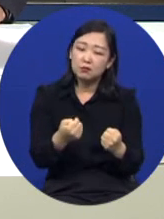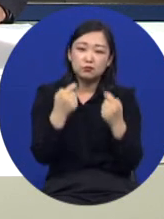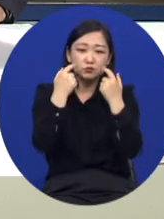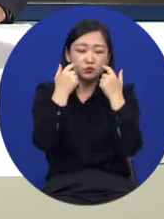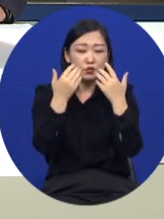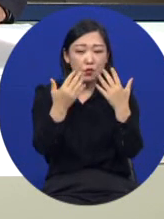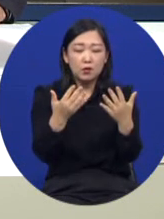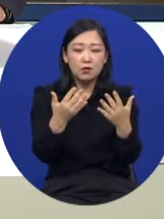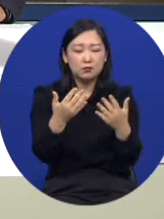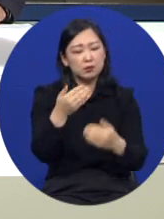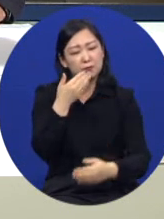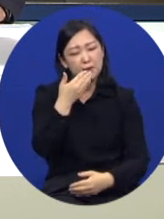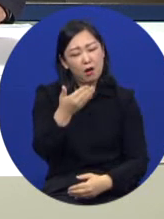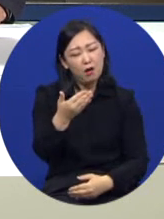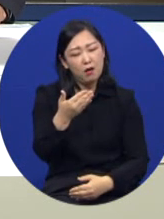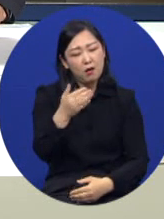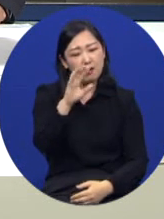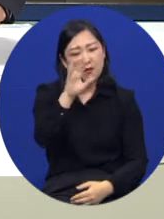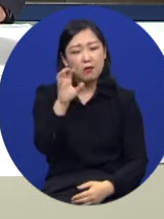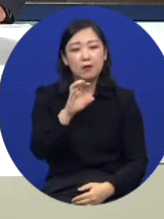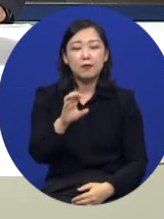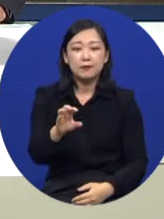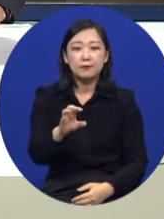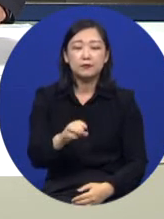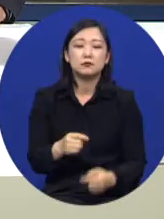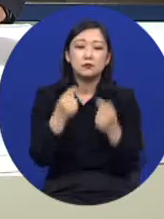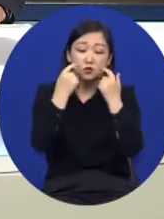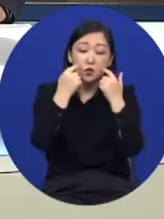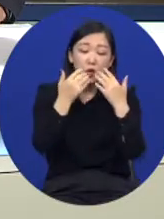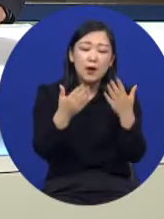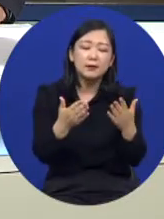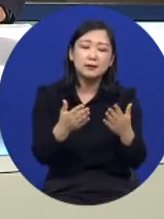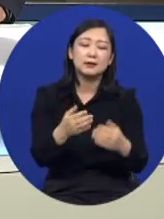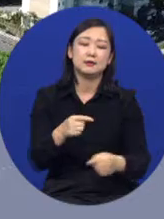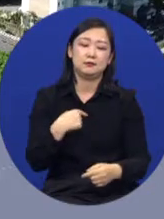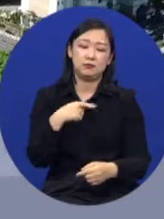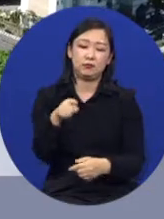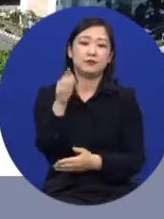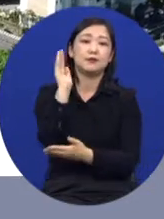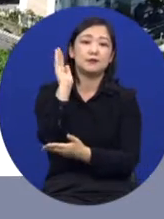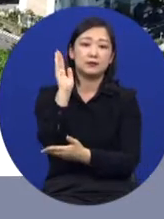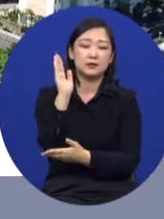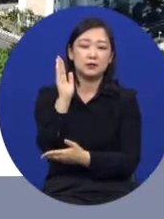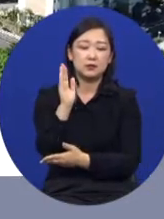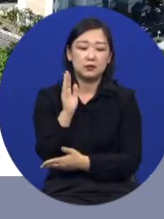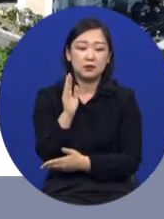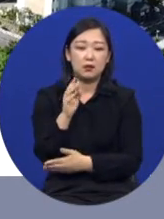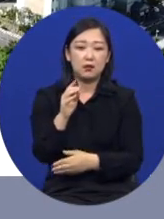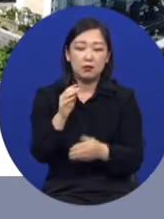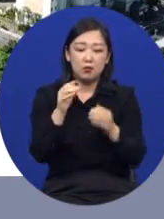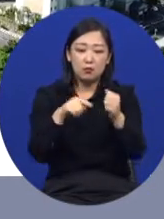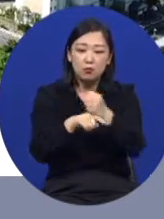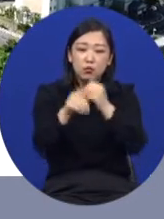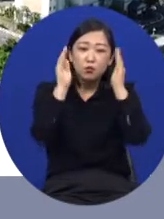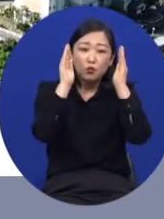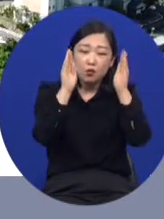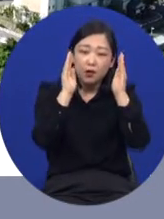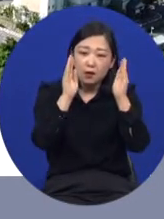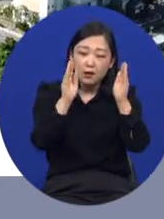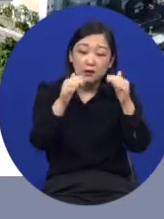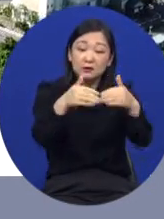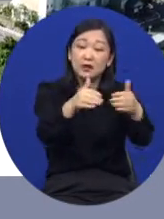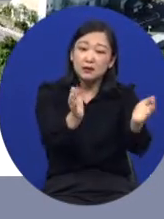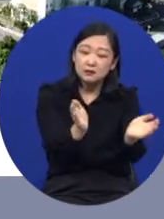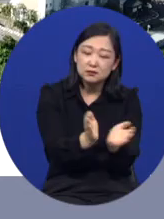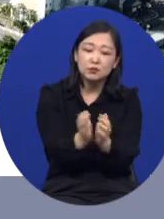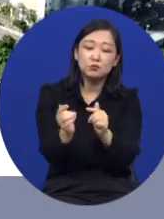안에 가능할까 하는 질문을 하신 분들이 많거든요. 예, 정확히는 이런 얘기입니다. 그 첨단과학, 그러면 상대방 후보도 마찬가지